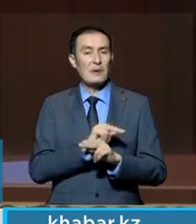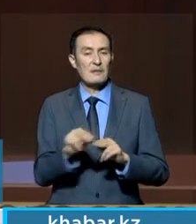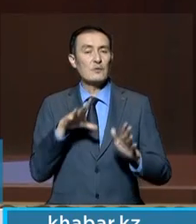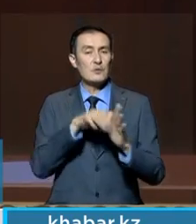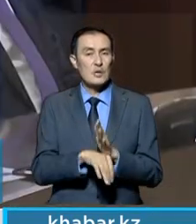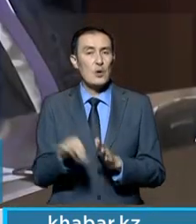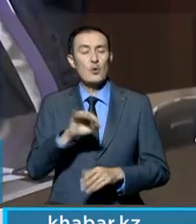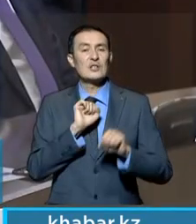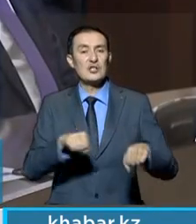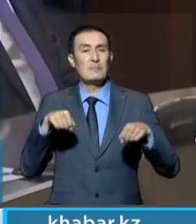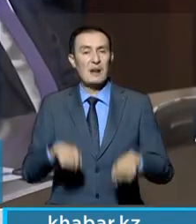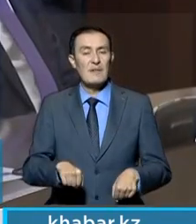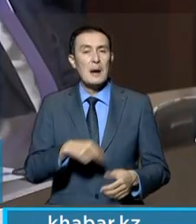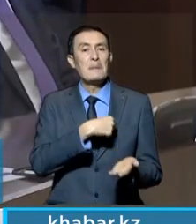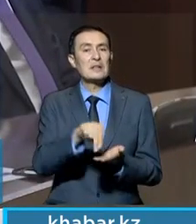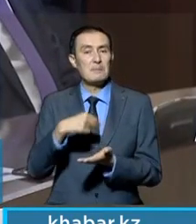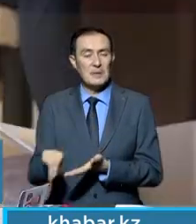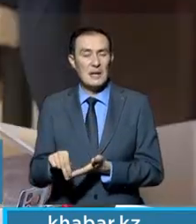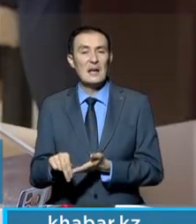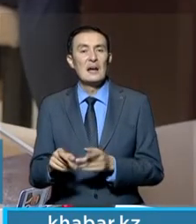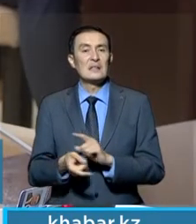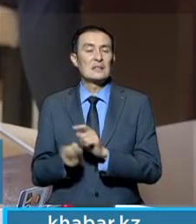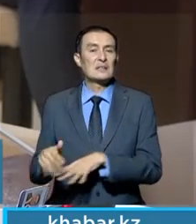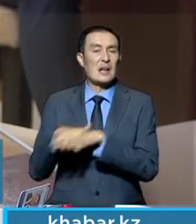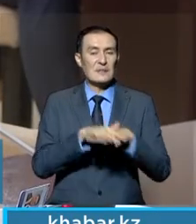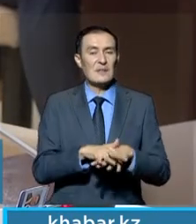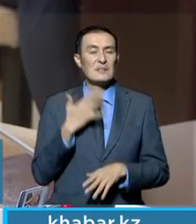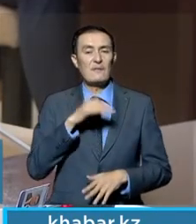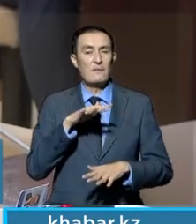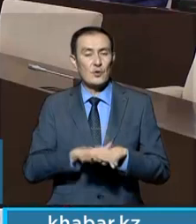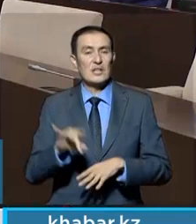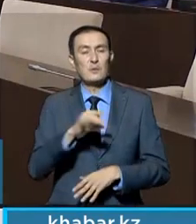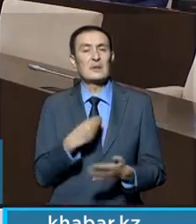в том числе о защите прав потребителей, трансфертах из Национального фонда,